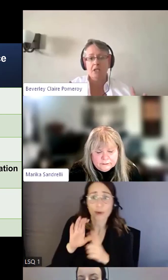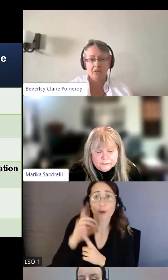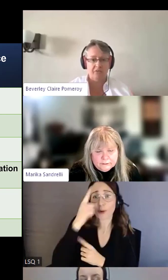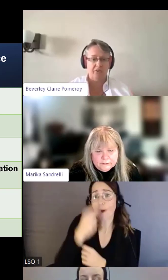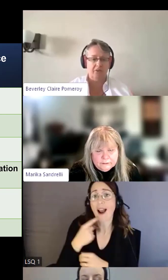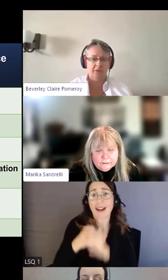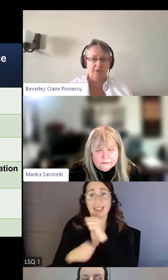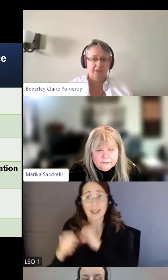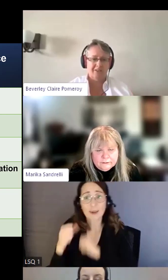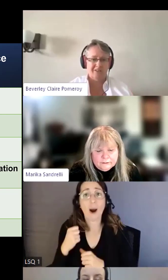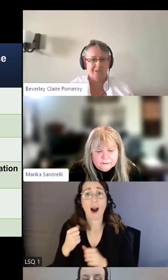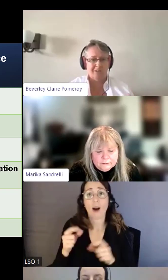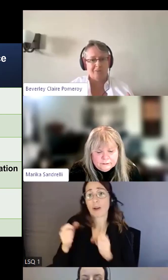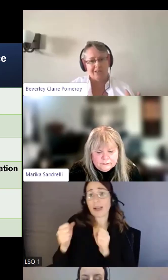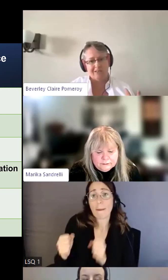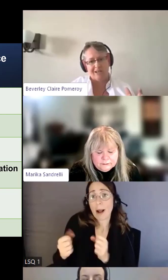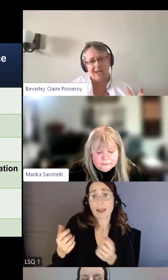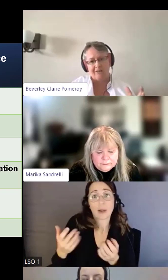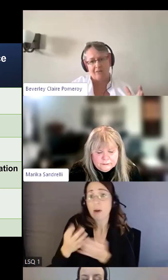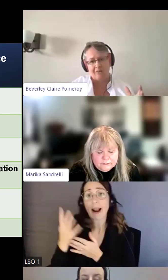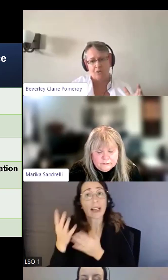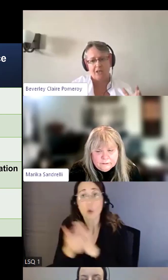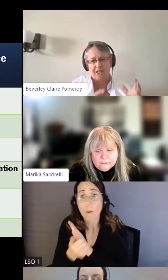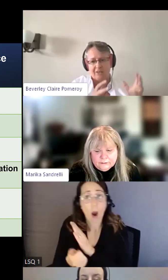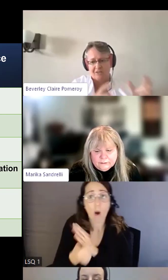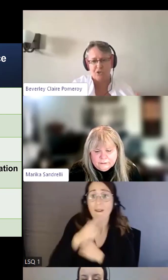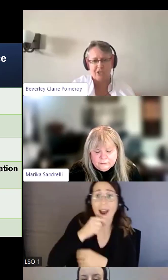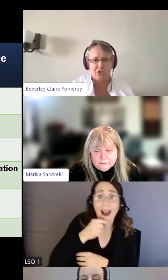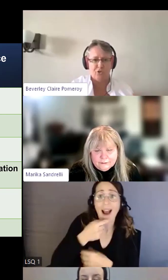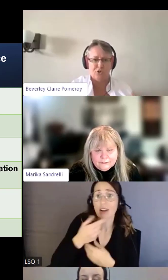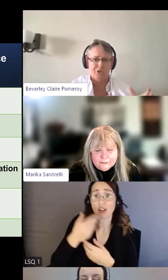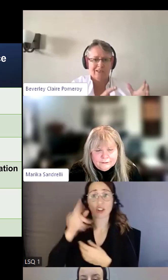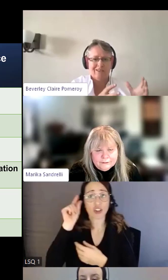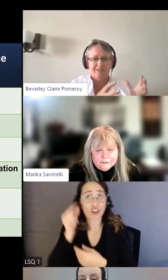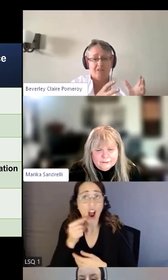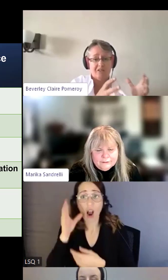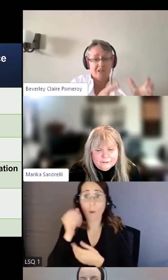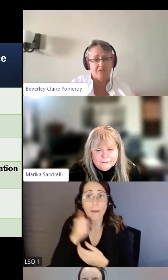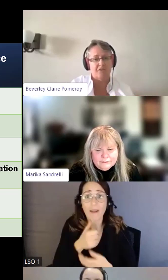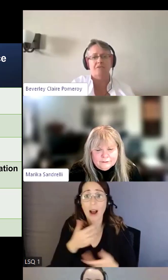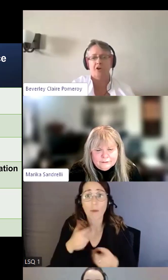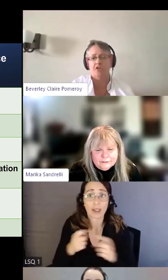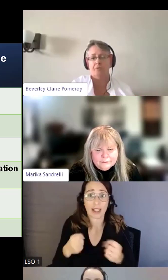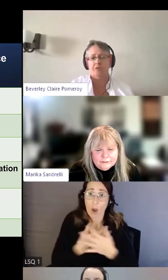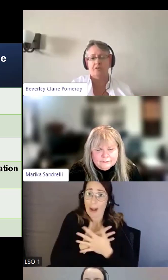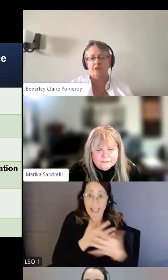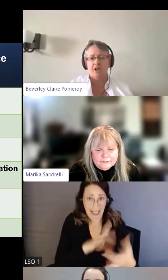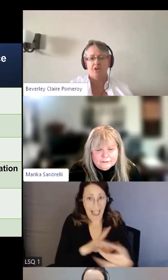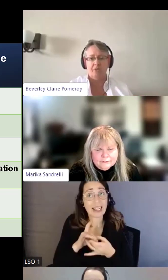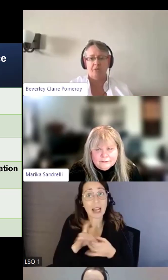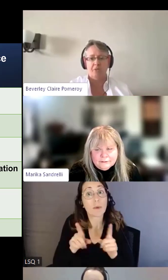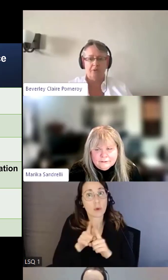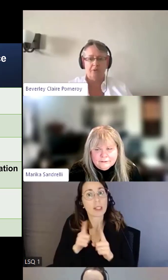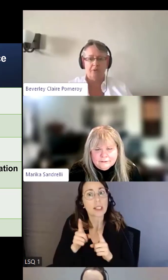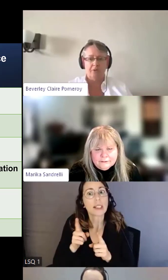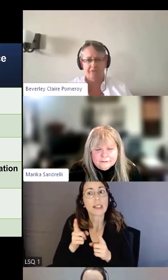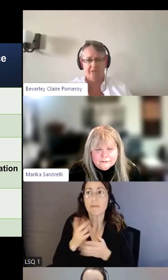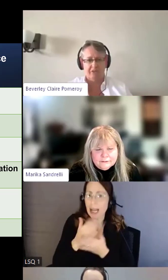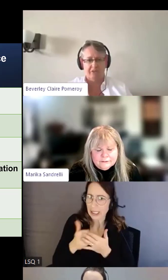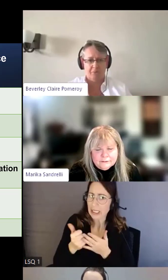genre aussi avec le traumatisme, mais aussi une implication significative des personnes qui ont des